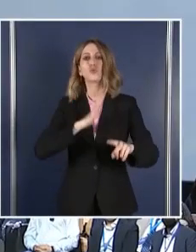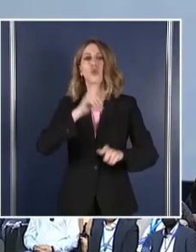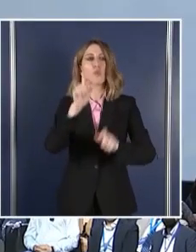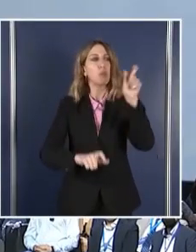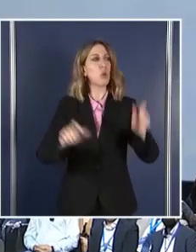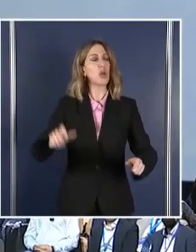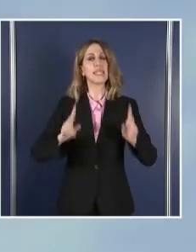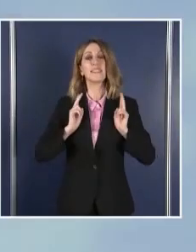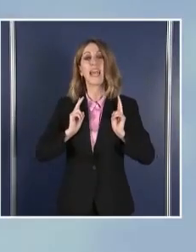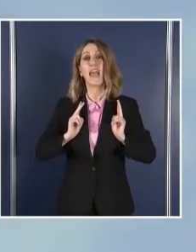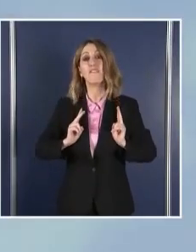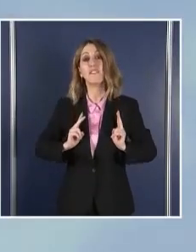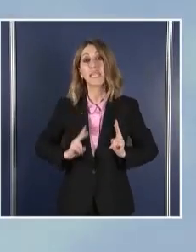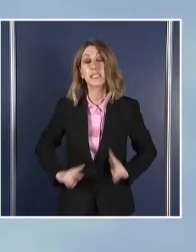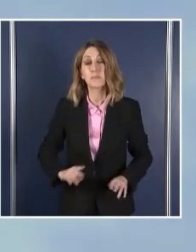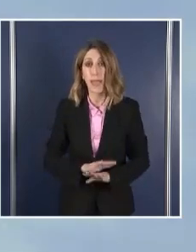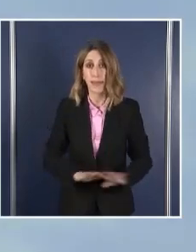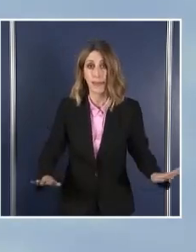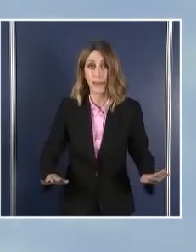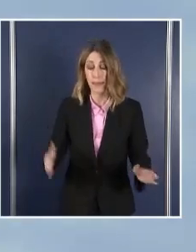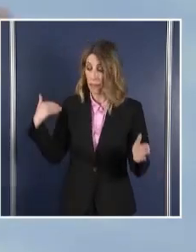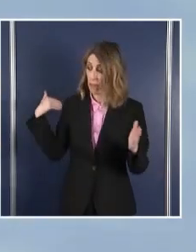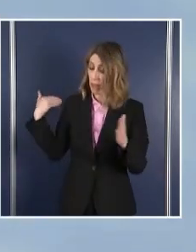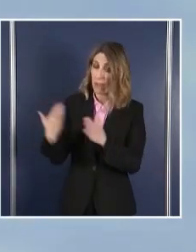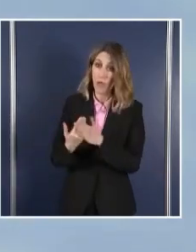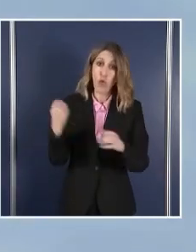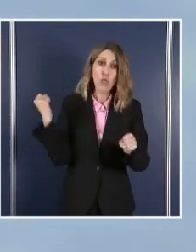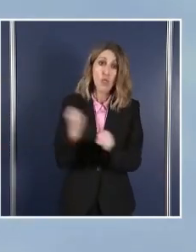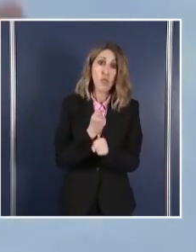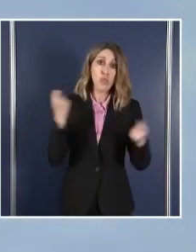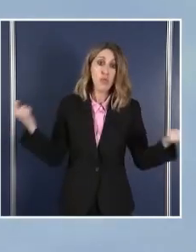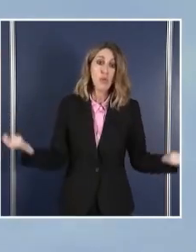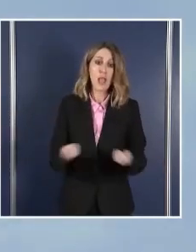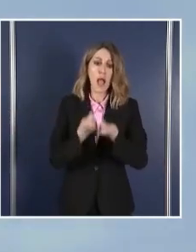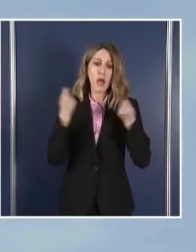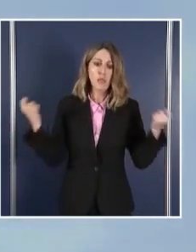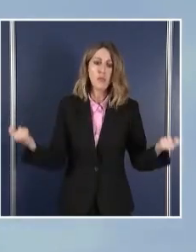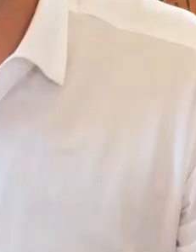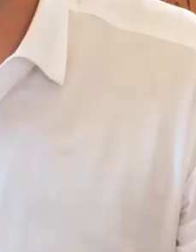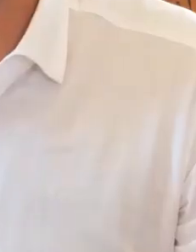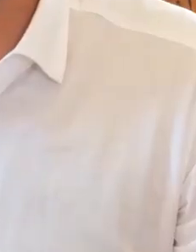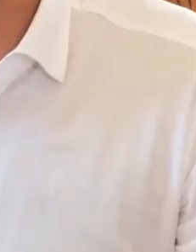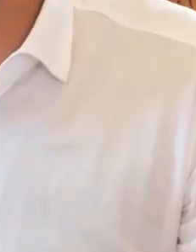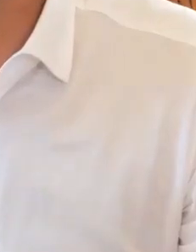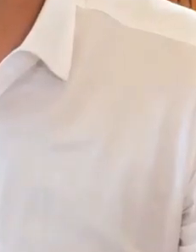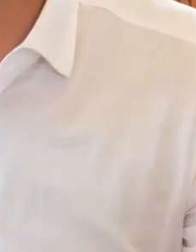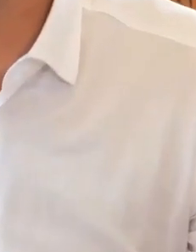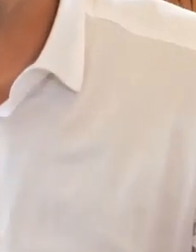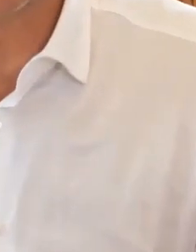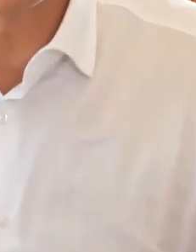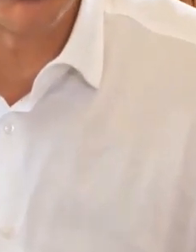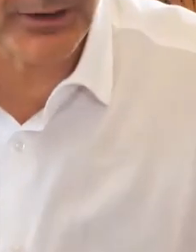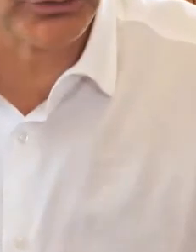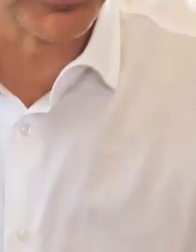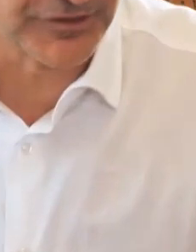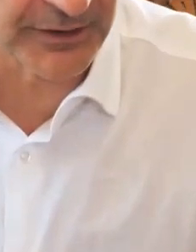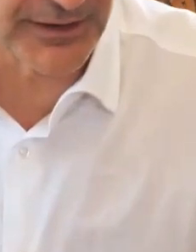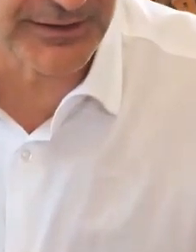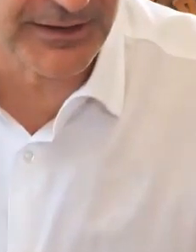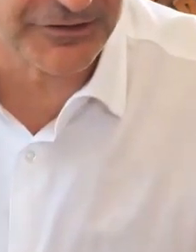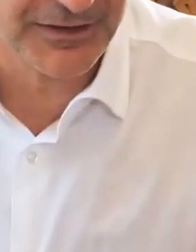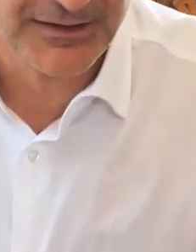μήνες και με περισσότερη ύστερα για 4 χρόνια ακόμα. Η κυβέρνηση θα κριθεί στο τέλος